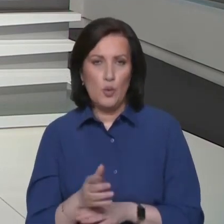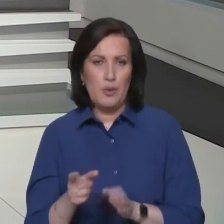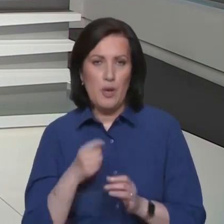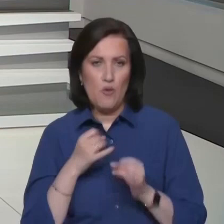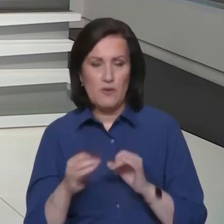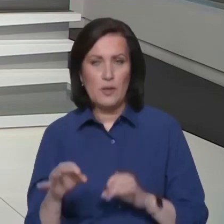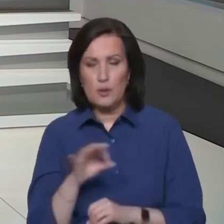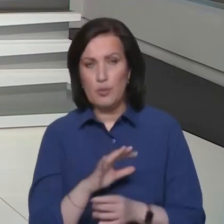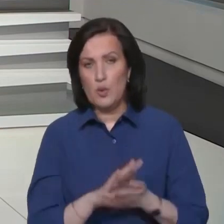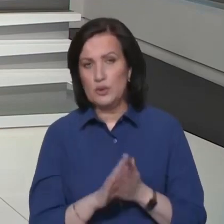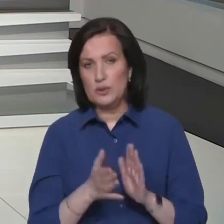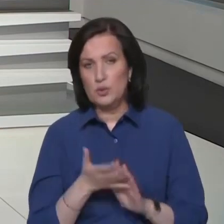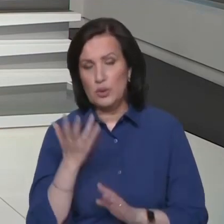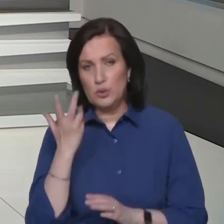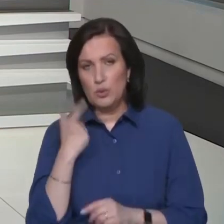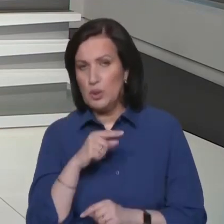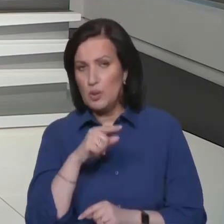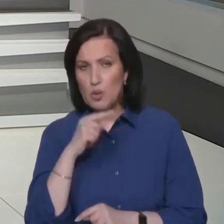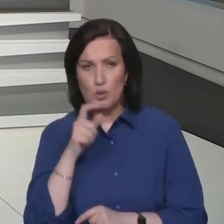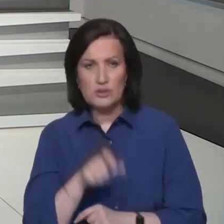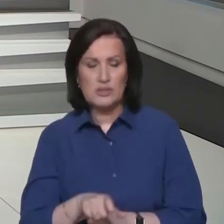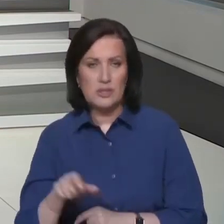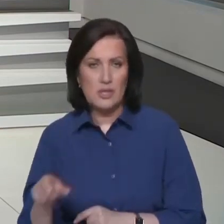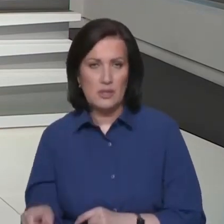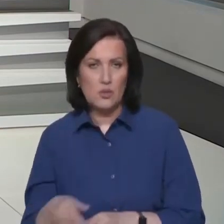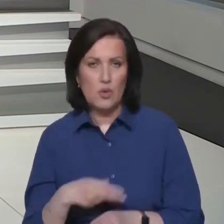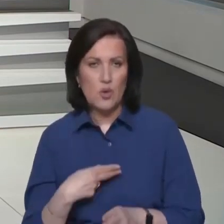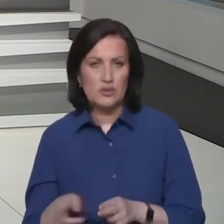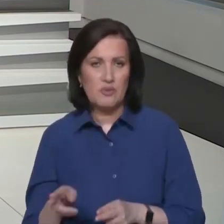з ним говорили про ситуацію, коли росіяни